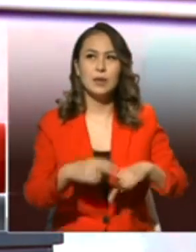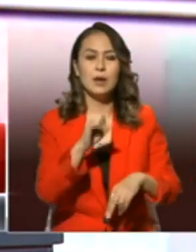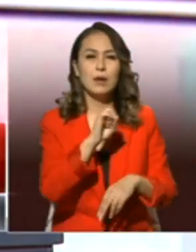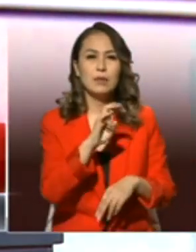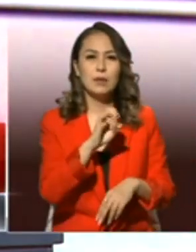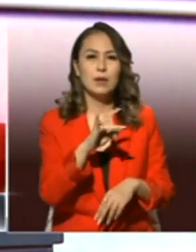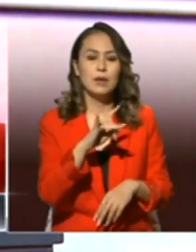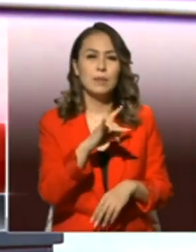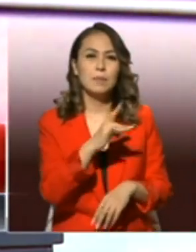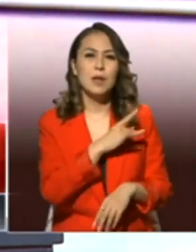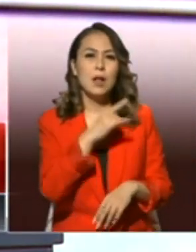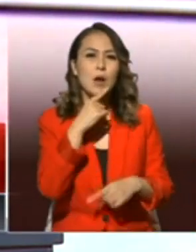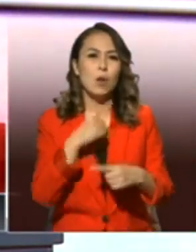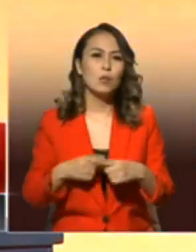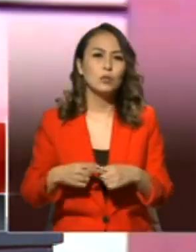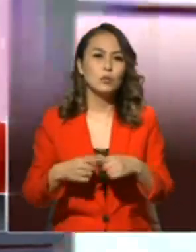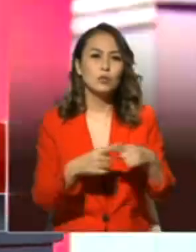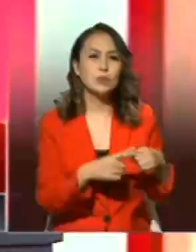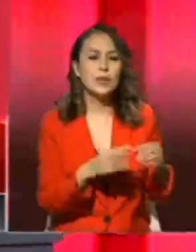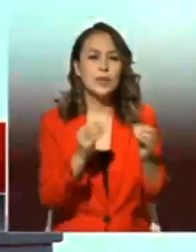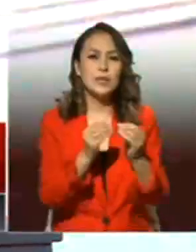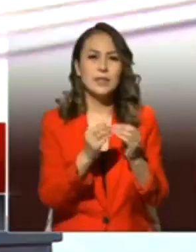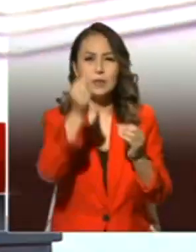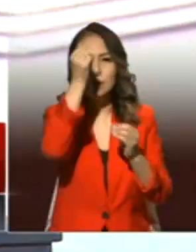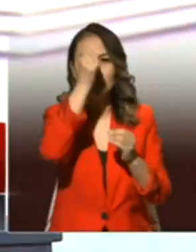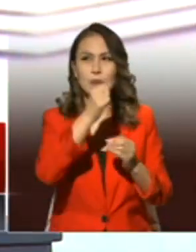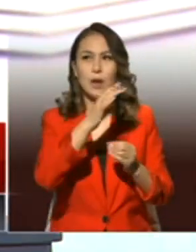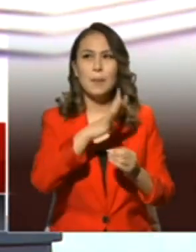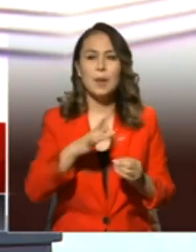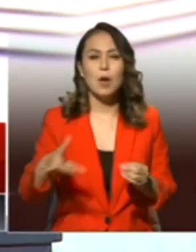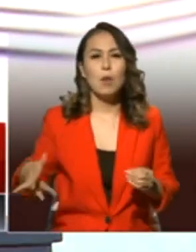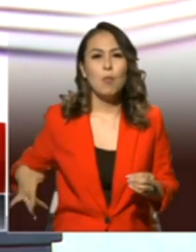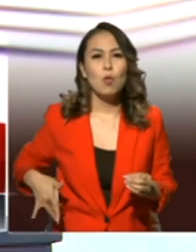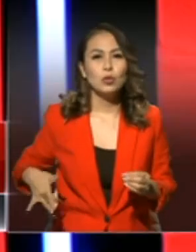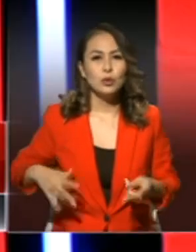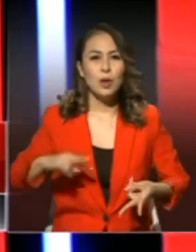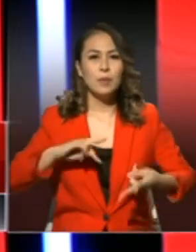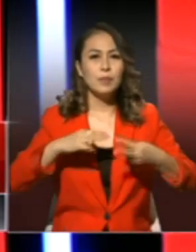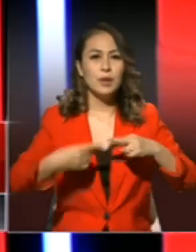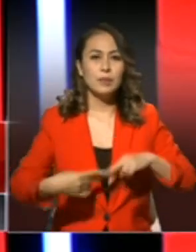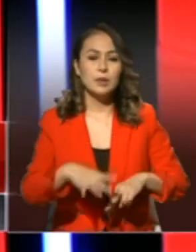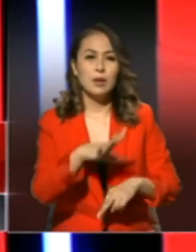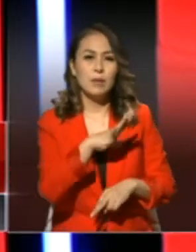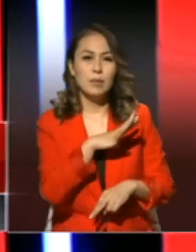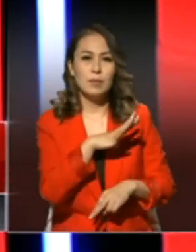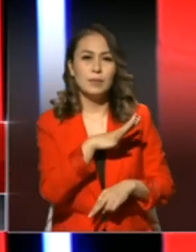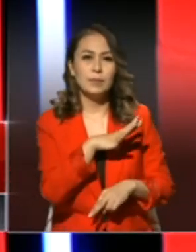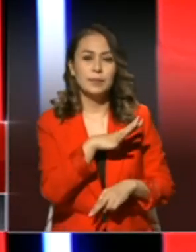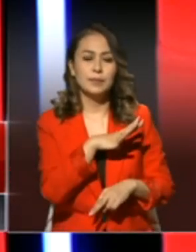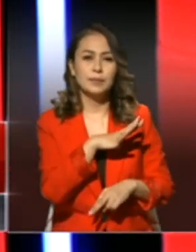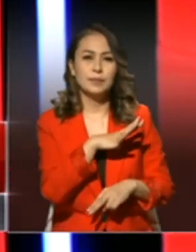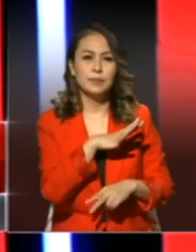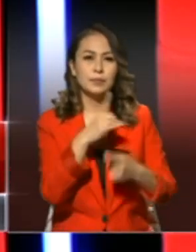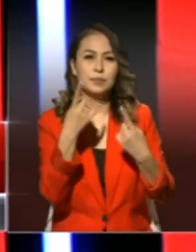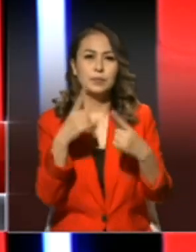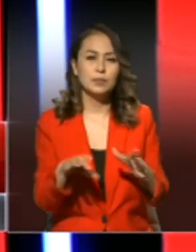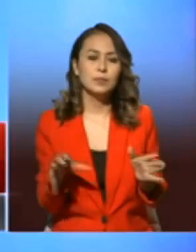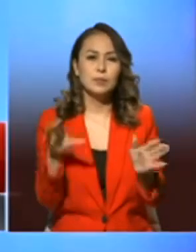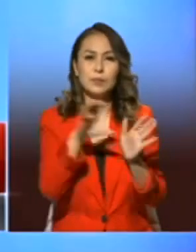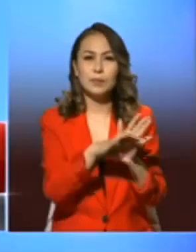сонау Белоруссиядан осыдан 10 ай бұрын өзінің бүйрегін алмастырған екен. Және де анестезиолог Ғабит